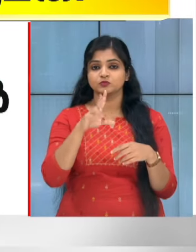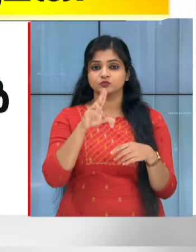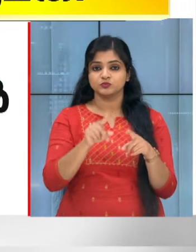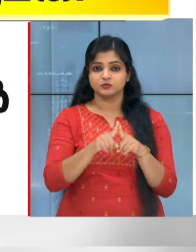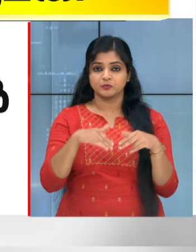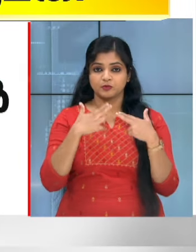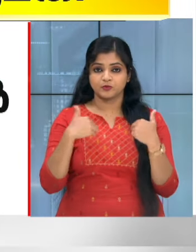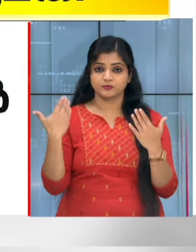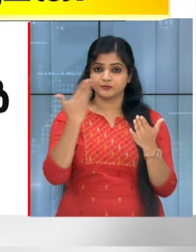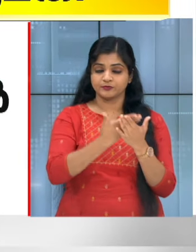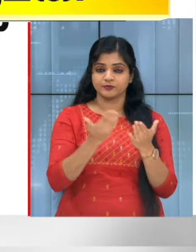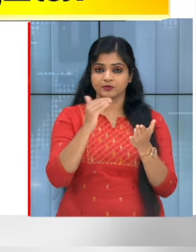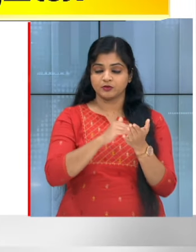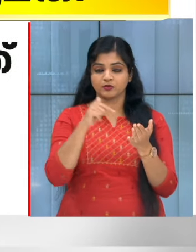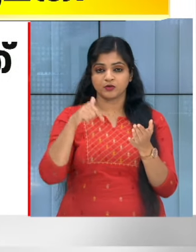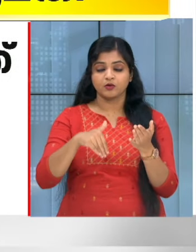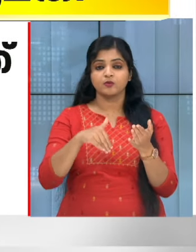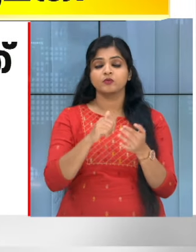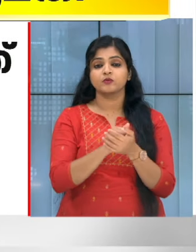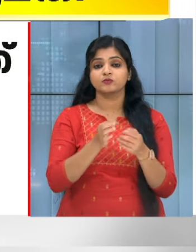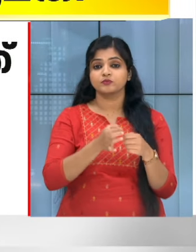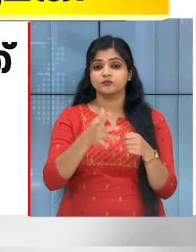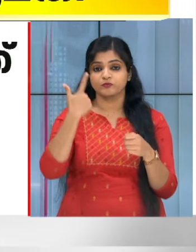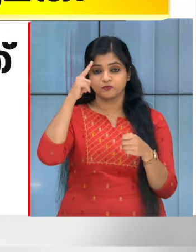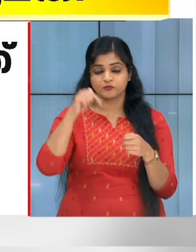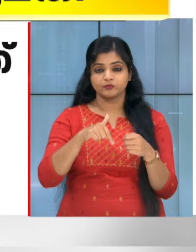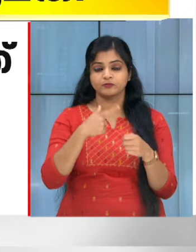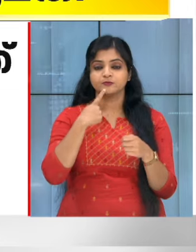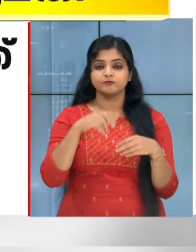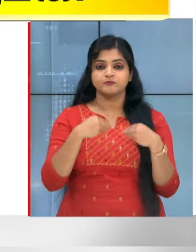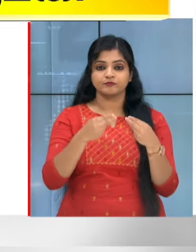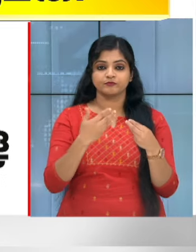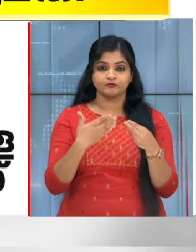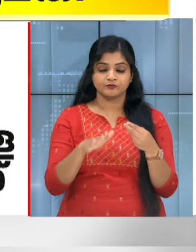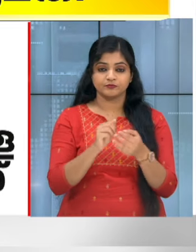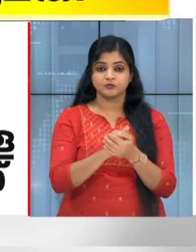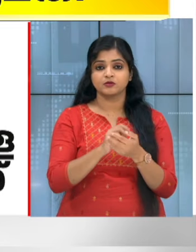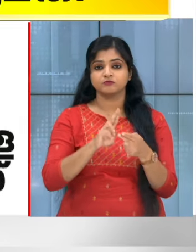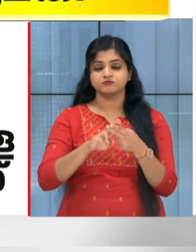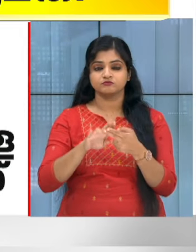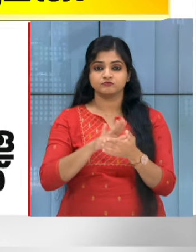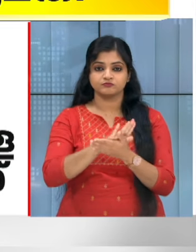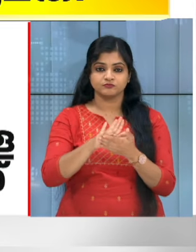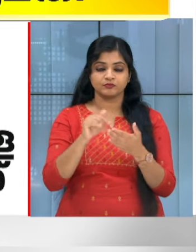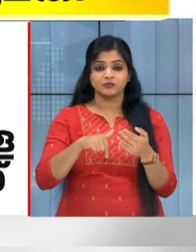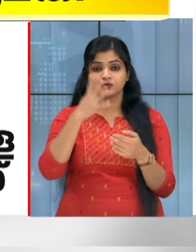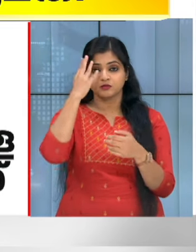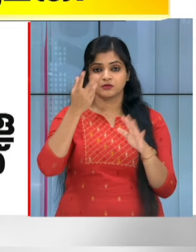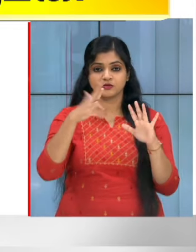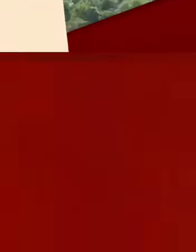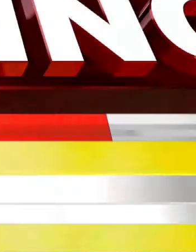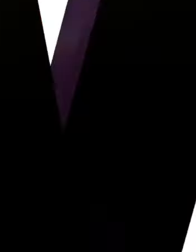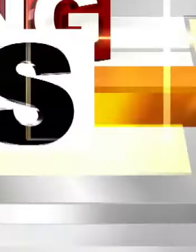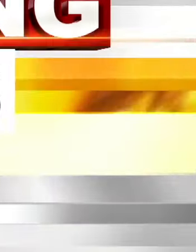സമീപിച്ചത്. എന്തായാലും നിലവിൽ ഇപ്പോൾ സുഗമമായ രീതിയിൽ തന്നെ വെടിക്കെട്ട് നടക്കും. അതിനുള്ള നീക്കമാണ് ഇപ്പോൾ നടന്നുകൊണ്ടിരിക്കുന്നത്. 8 മണിക്കാണ് വെടിക്കെട്ട് നടക്കുക.